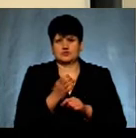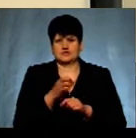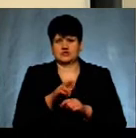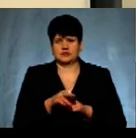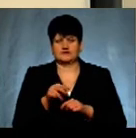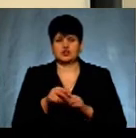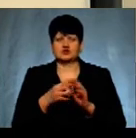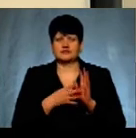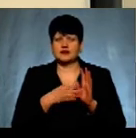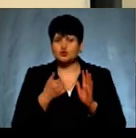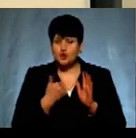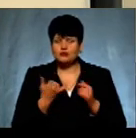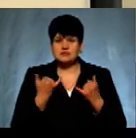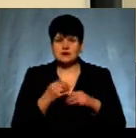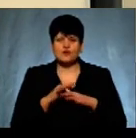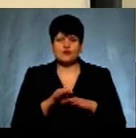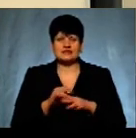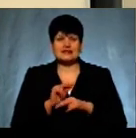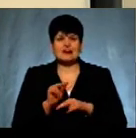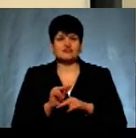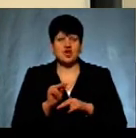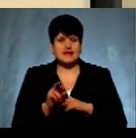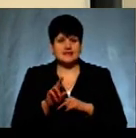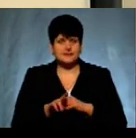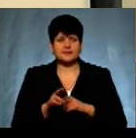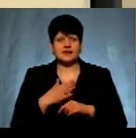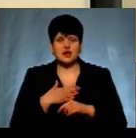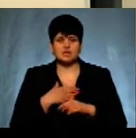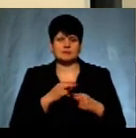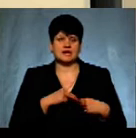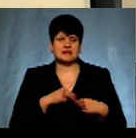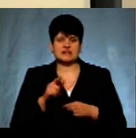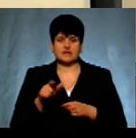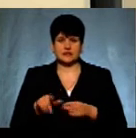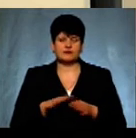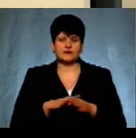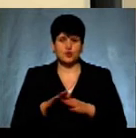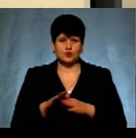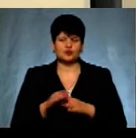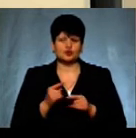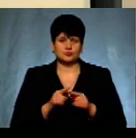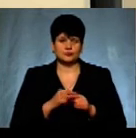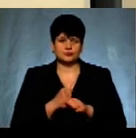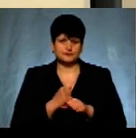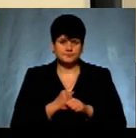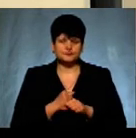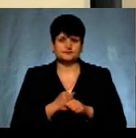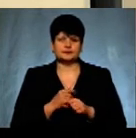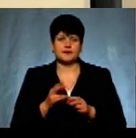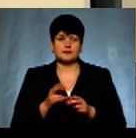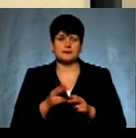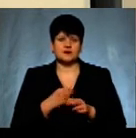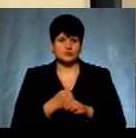час проводиться відповідне навчання наших працівників, які виконують функції сприяння працевлаштуванню шукачам роботи та